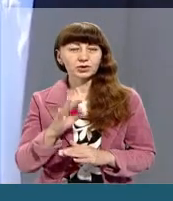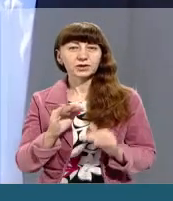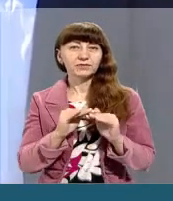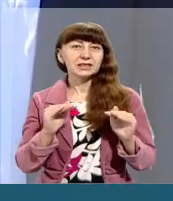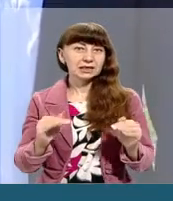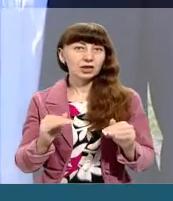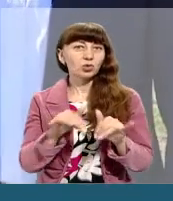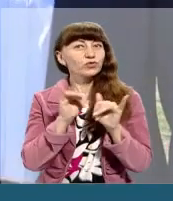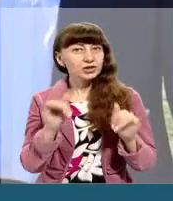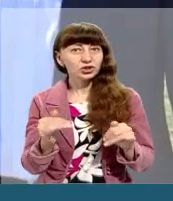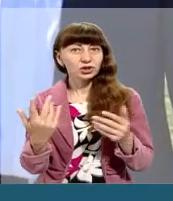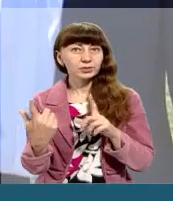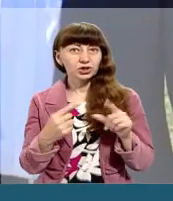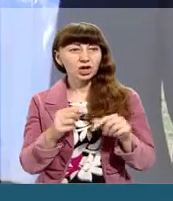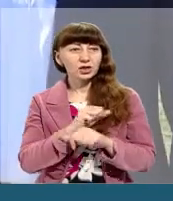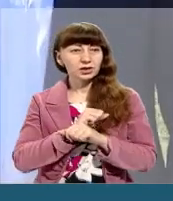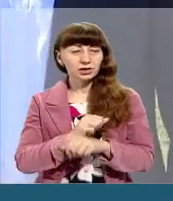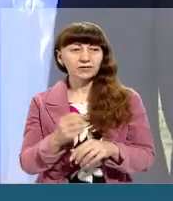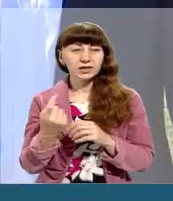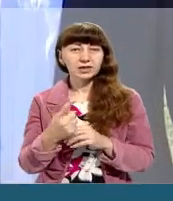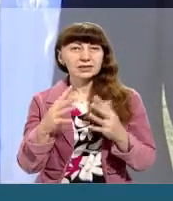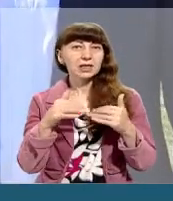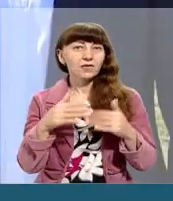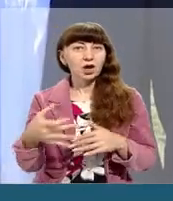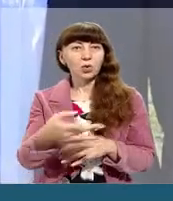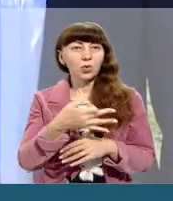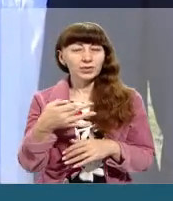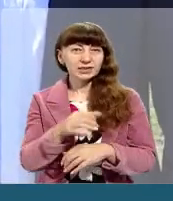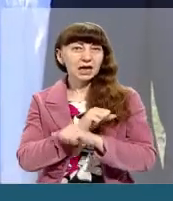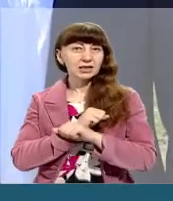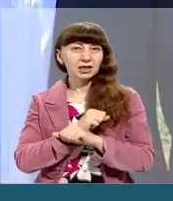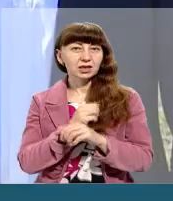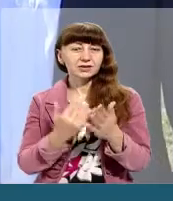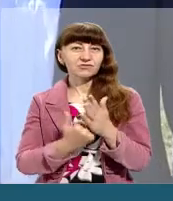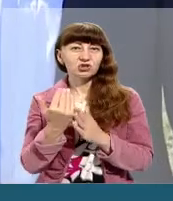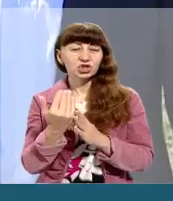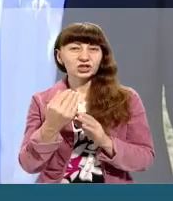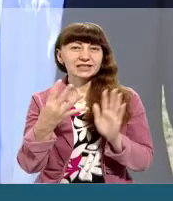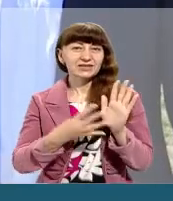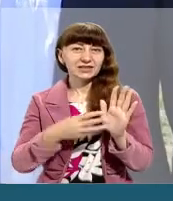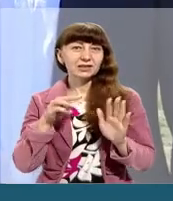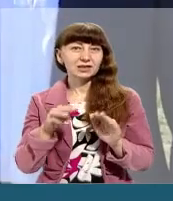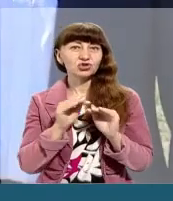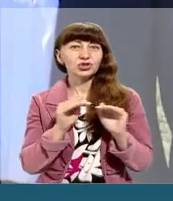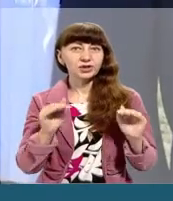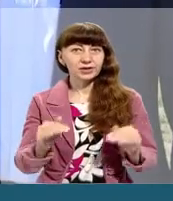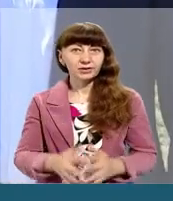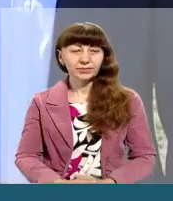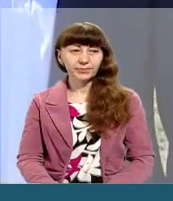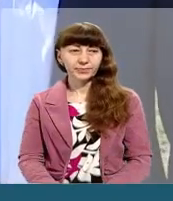больше. У нас сегодня в 11 лагерях по области отдыхают свыше 9 тысяч